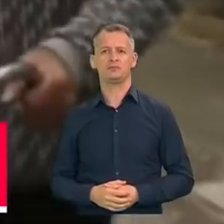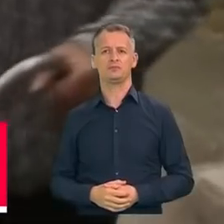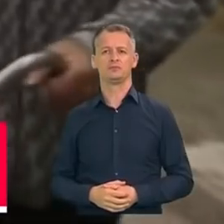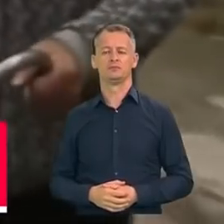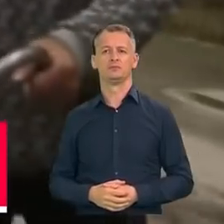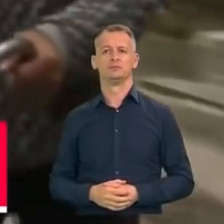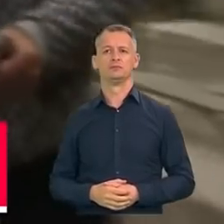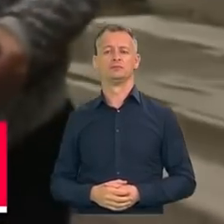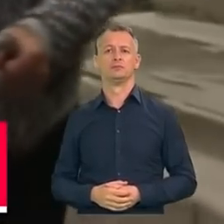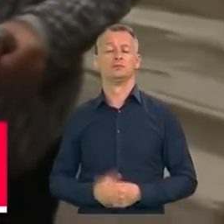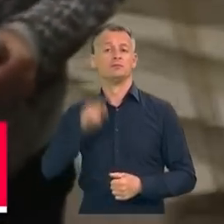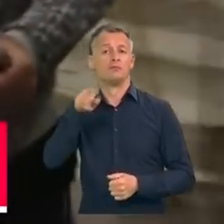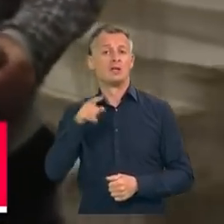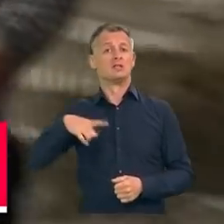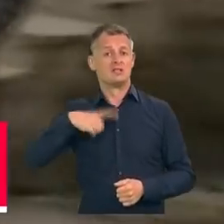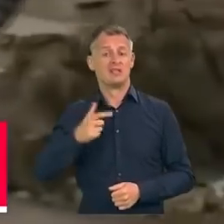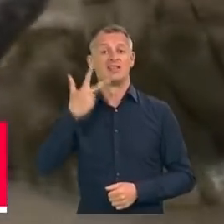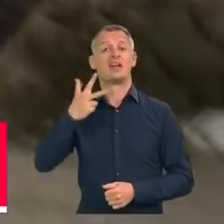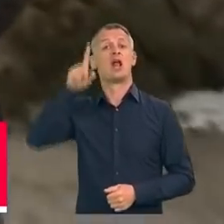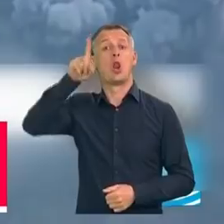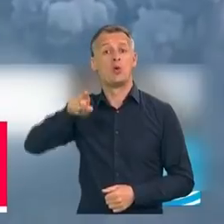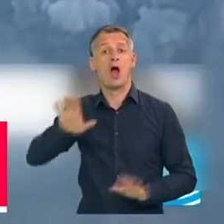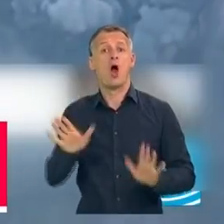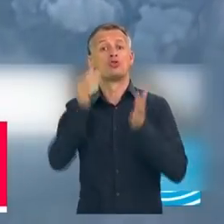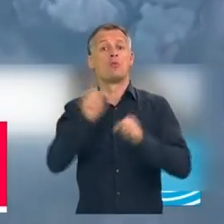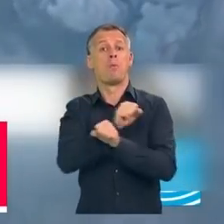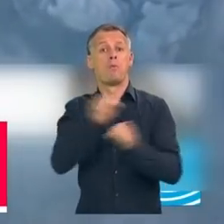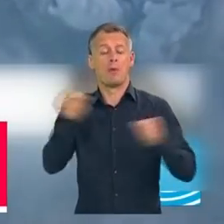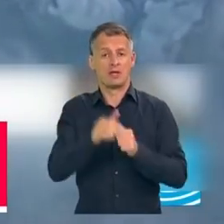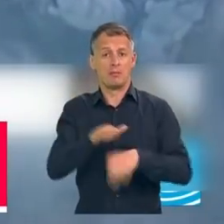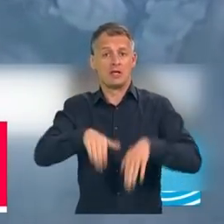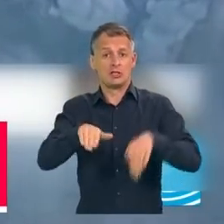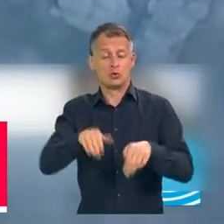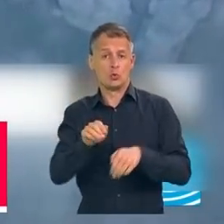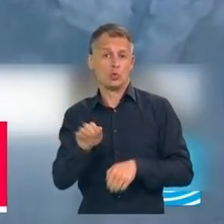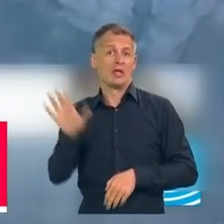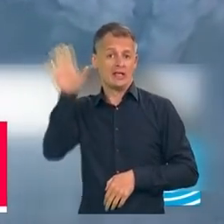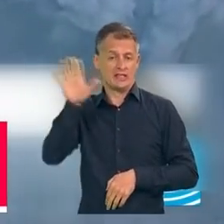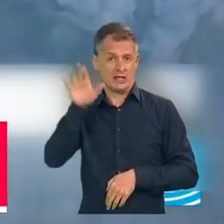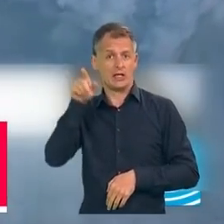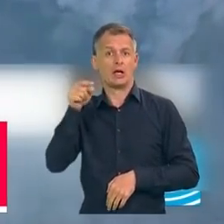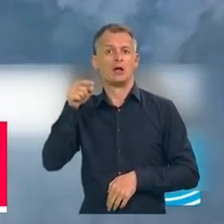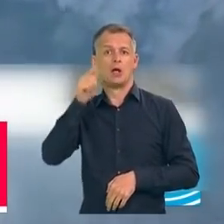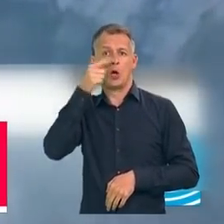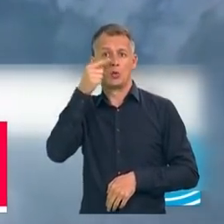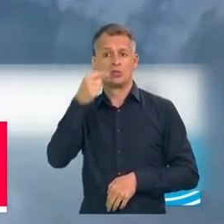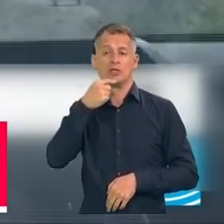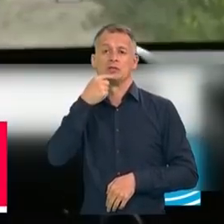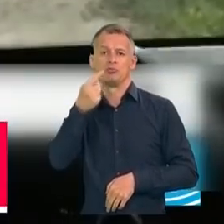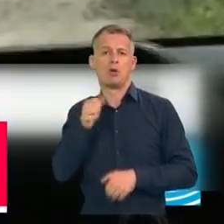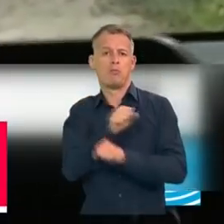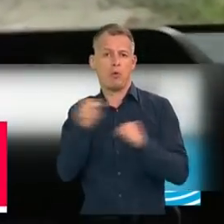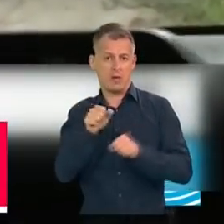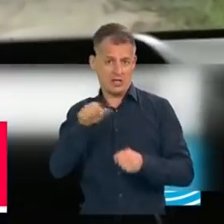Mit cu bombardamentele. Sunt deja 3 luni de când a început. Ministrul de Externe al Rusiei a anunțat că eliberarea Republicii Populare Donetsk și a Republicii